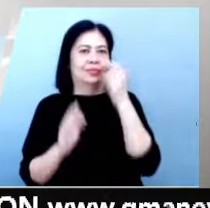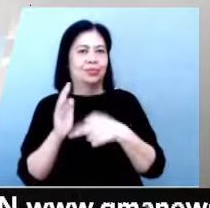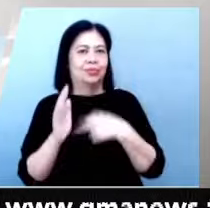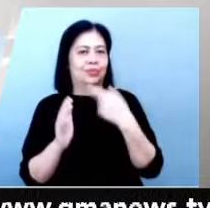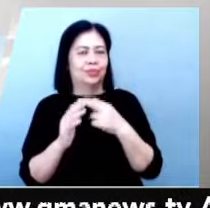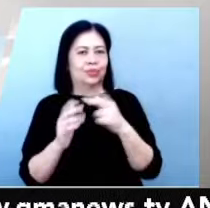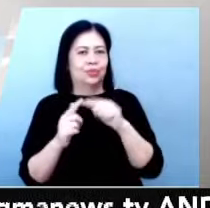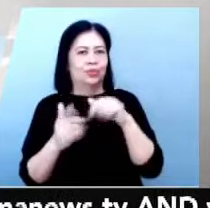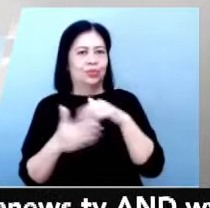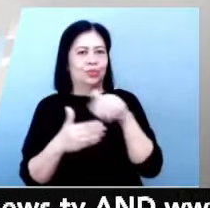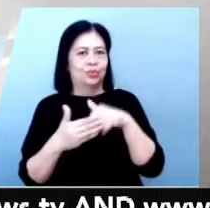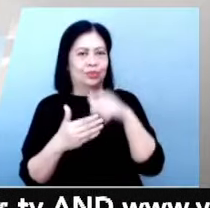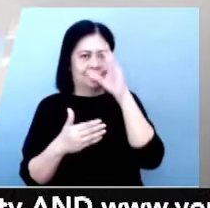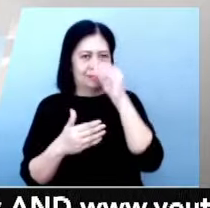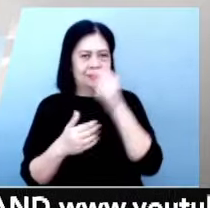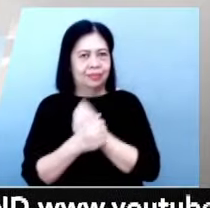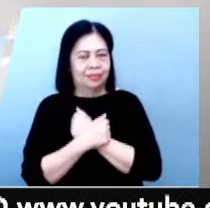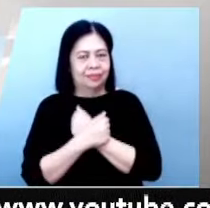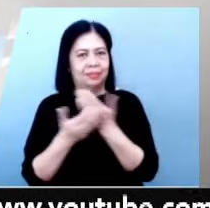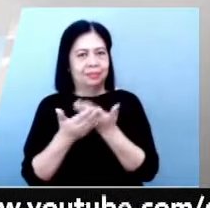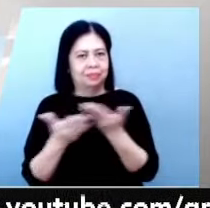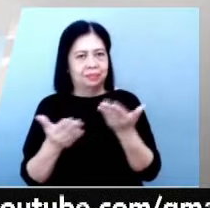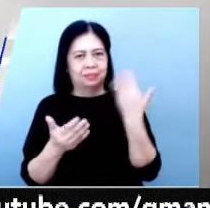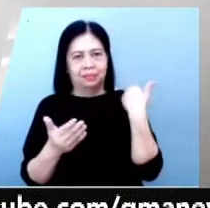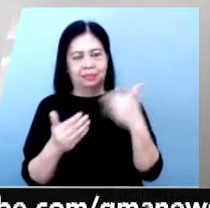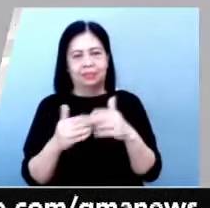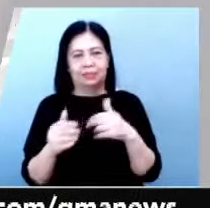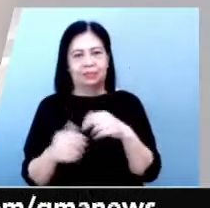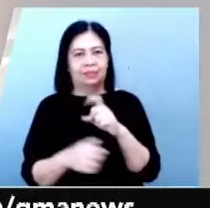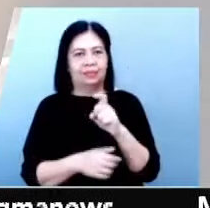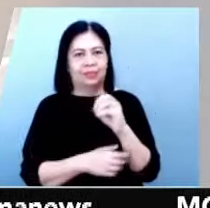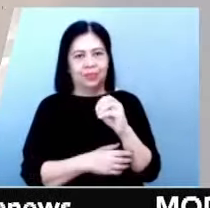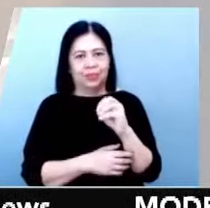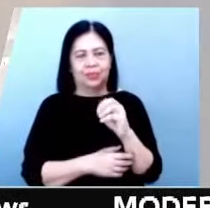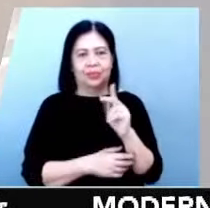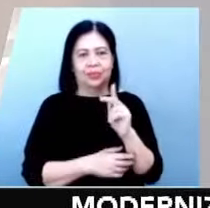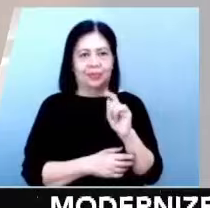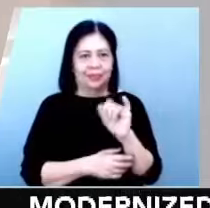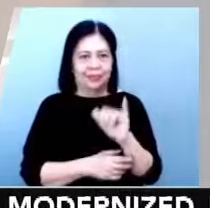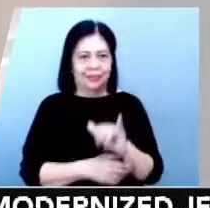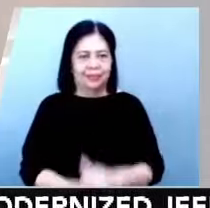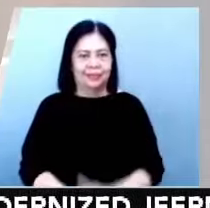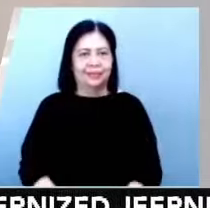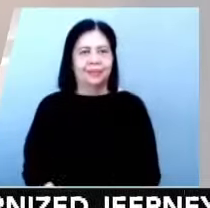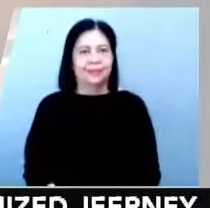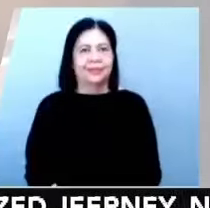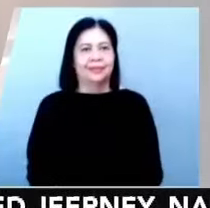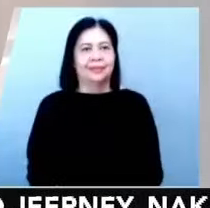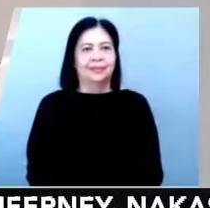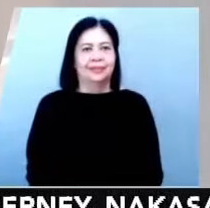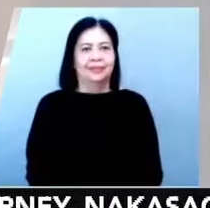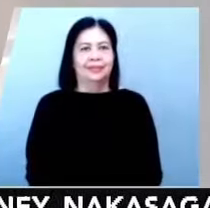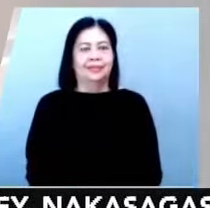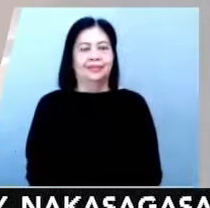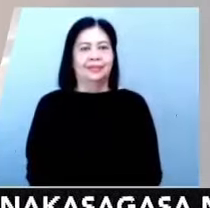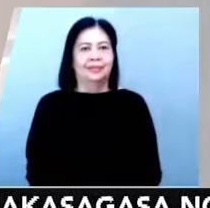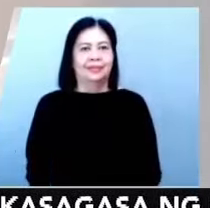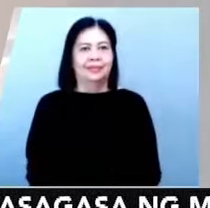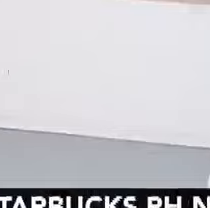I've Loved Before spin-off series na EXO Kitty. Katatibayan, nagbabalita para sa GMA Integrated